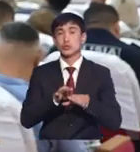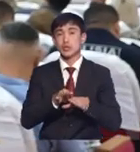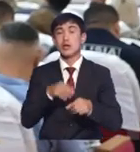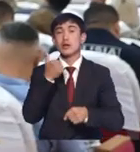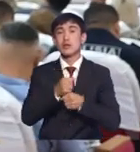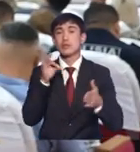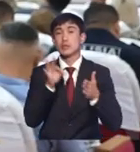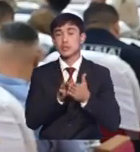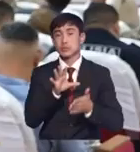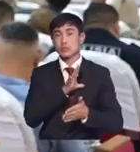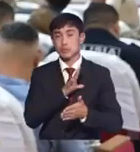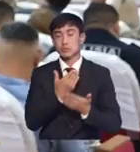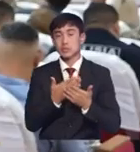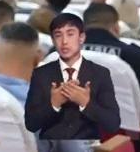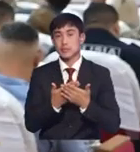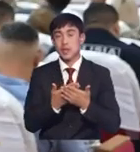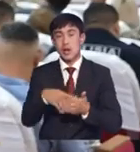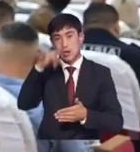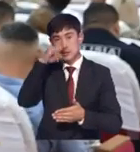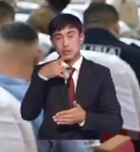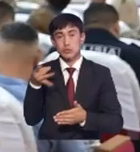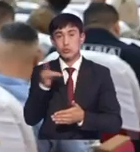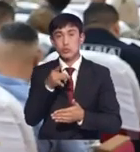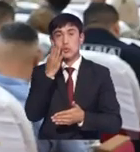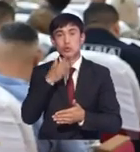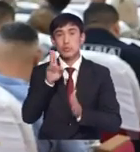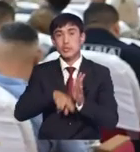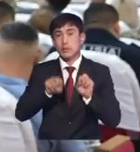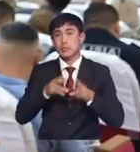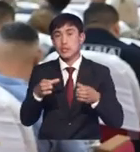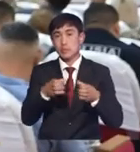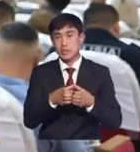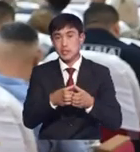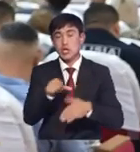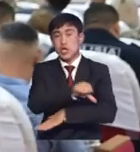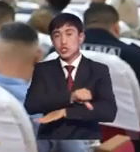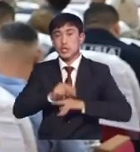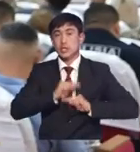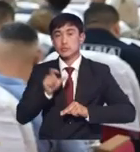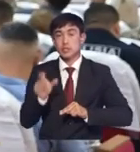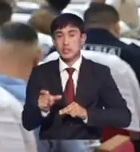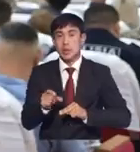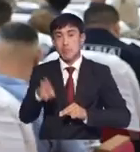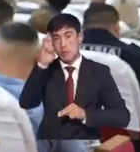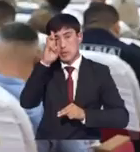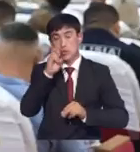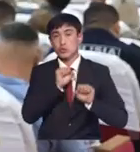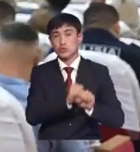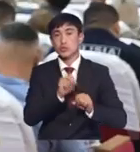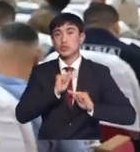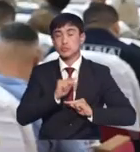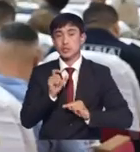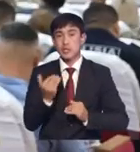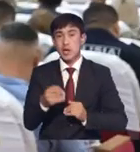негізгі мәселелер қаралды. Атап айтсақ, Қазақстан Республикасы ұлттық қауіпсіздік комитетіне, шекара қызметіне, мемлекеттік күзет